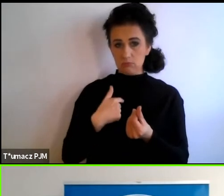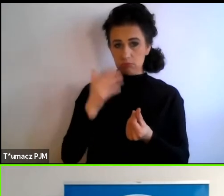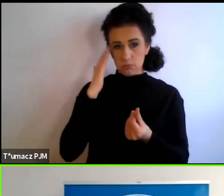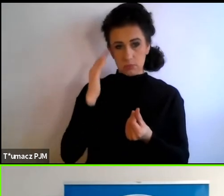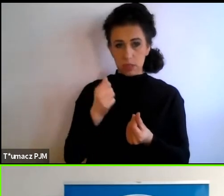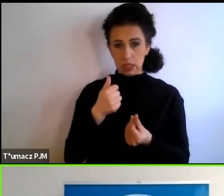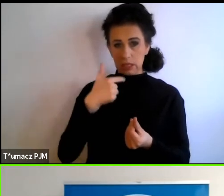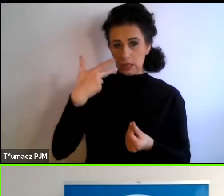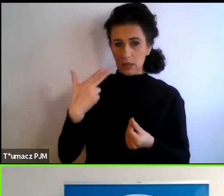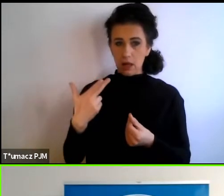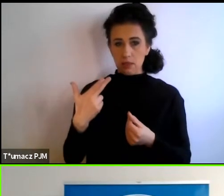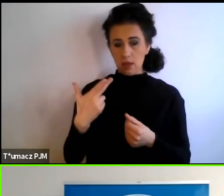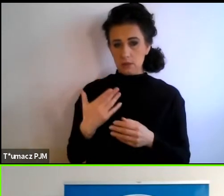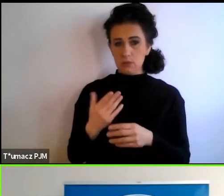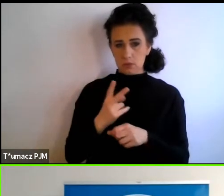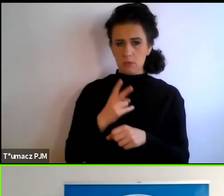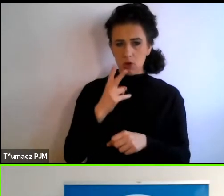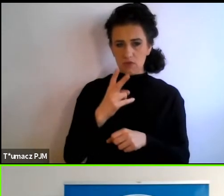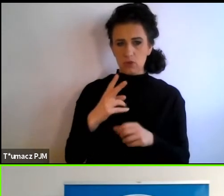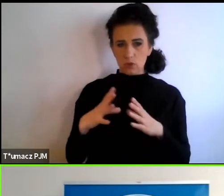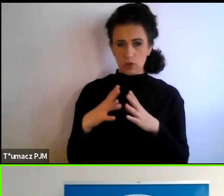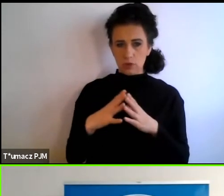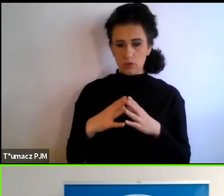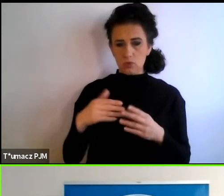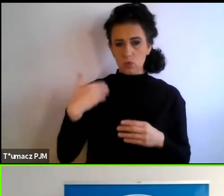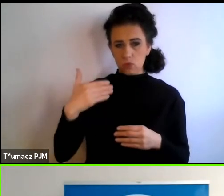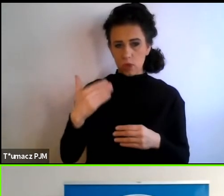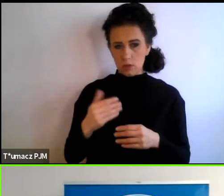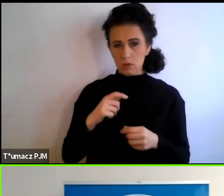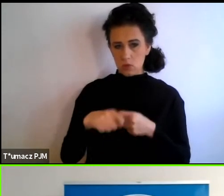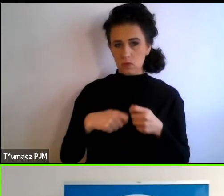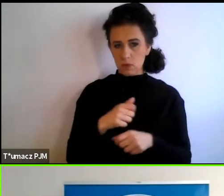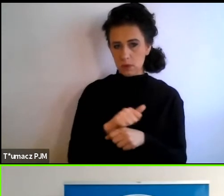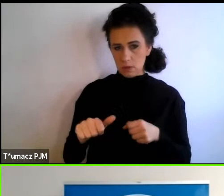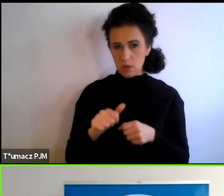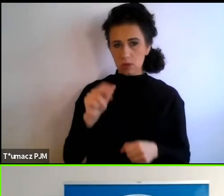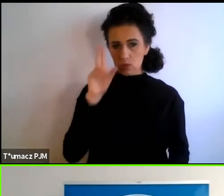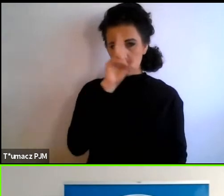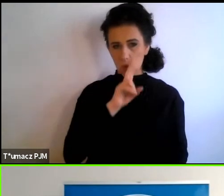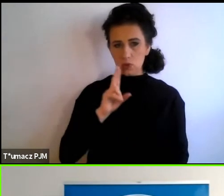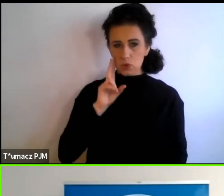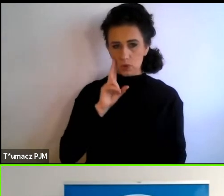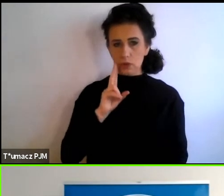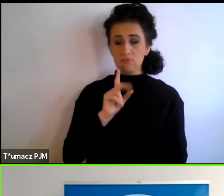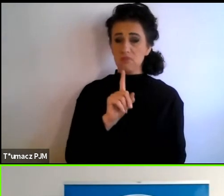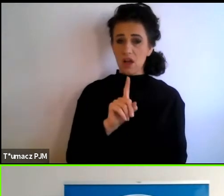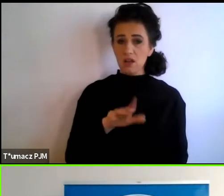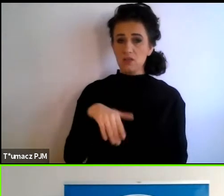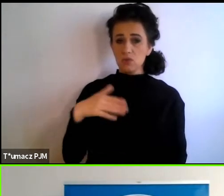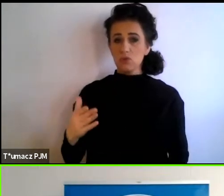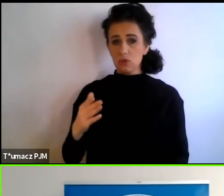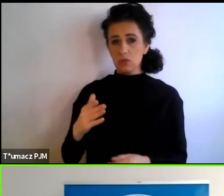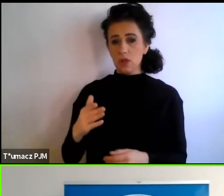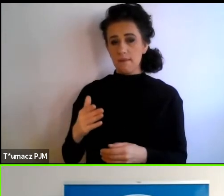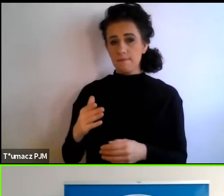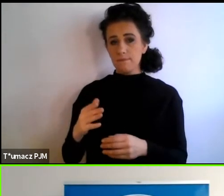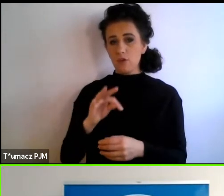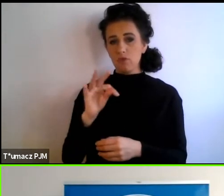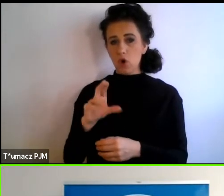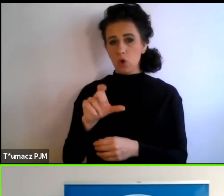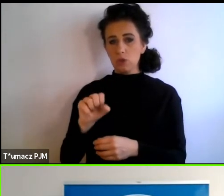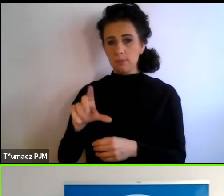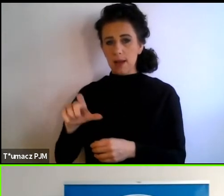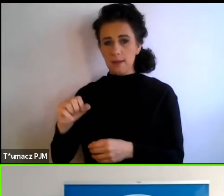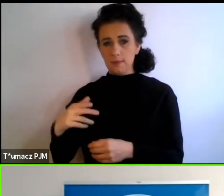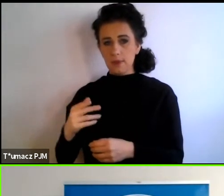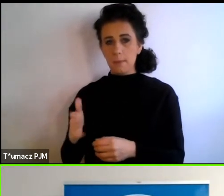takie rozwiązanie jest stosowane, ale równocześnie znam też uczelnie, gdzie nawet od strony formalnej jest zapis taki, że pierwszeństwo w pełnieniu